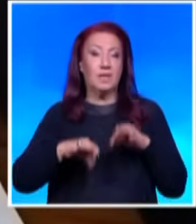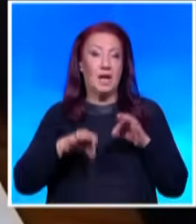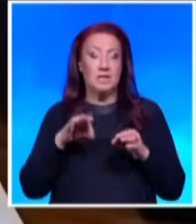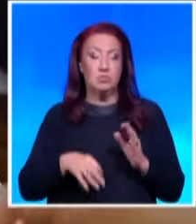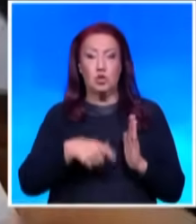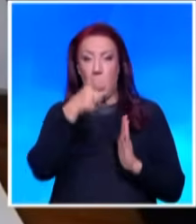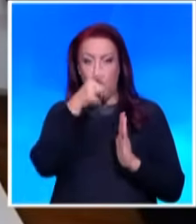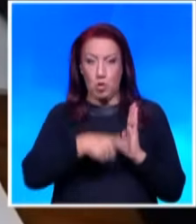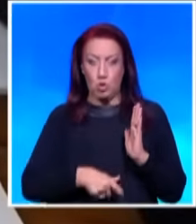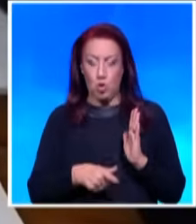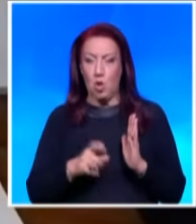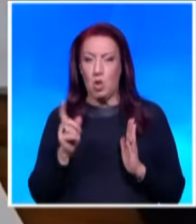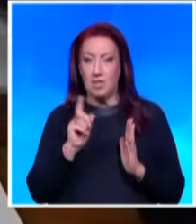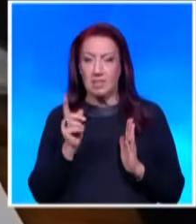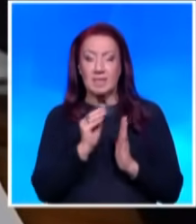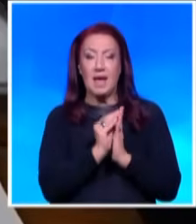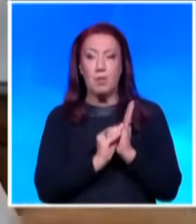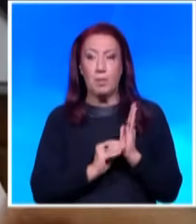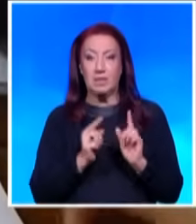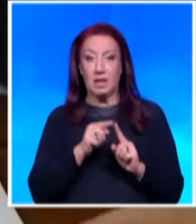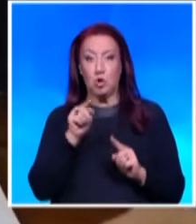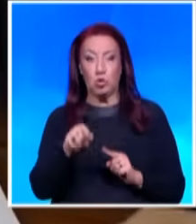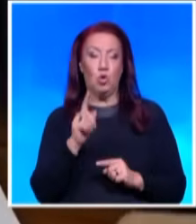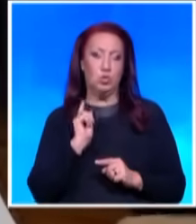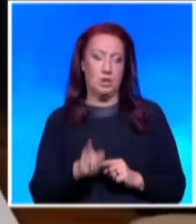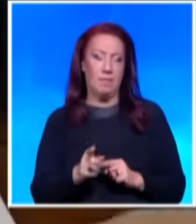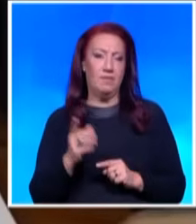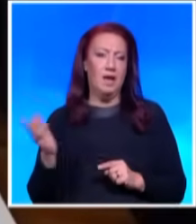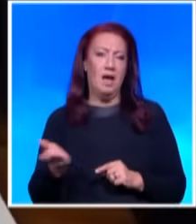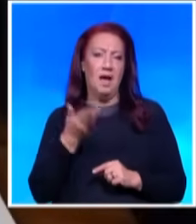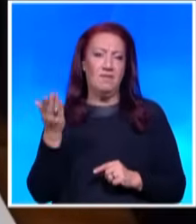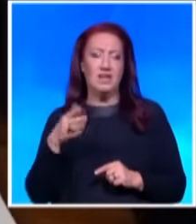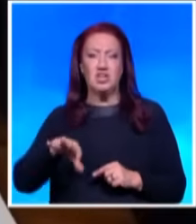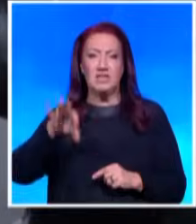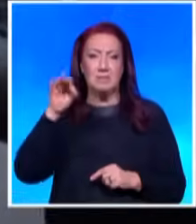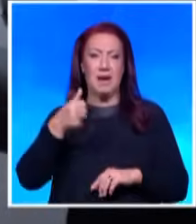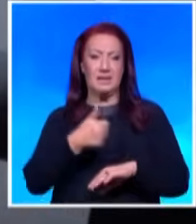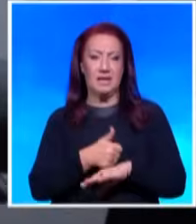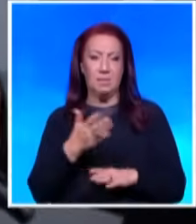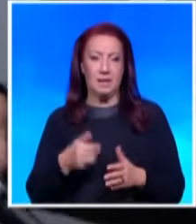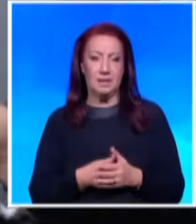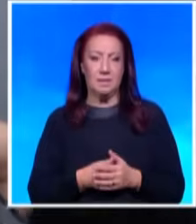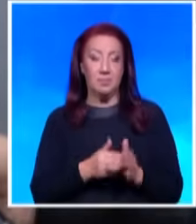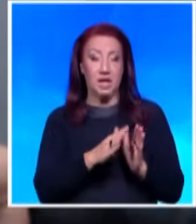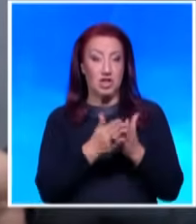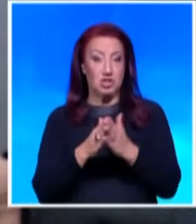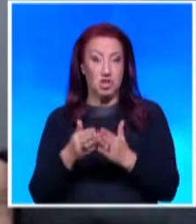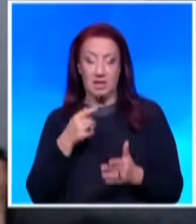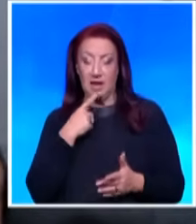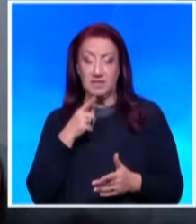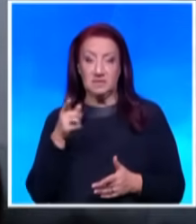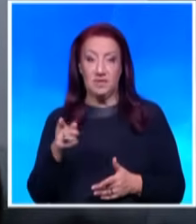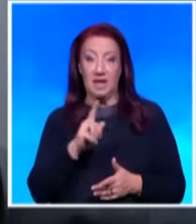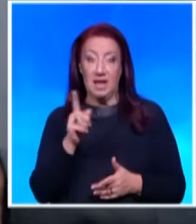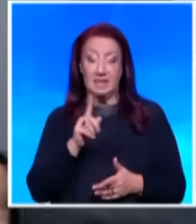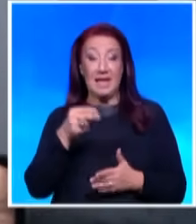Габровница не е бил попълнен от когото трябва, а от вече избрания кмет. Членовете твърдят, че не е попълнил